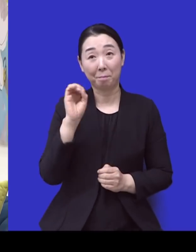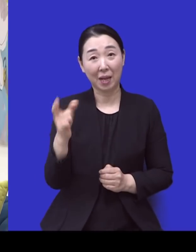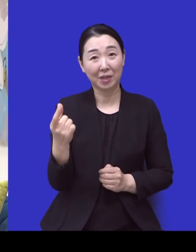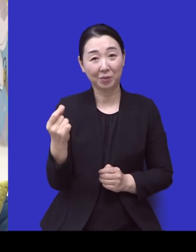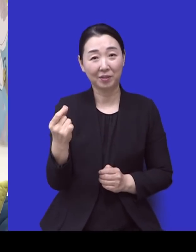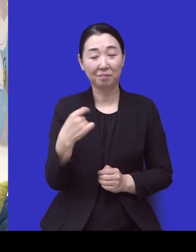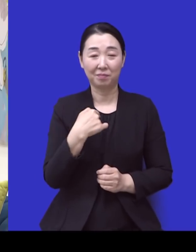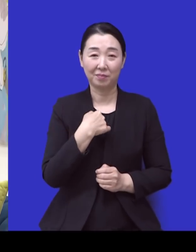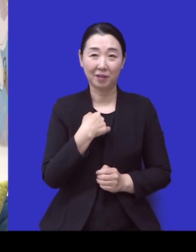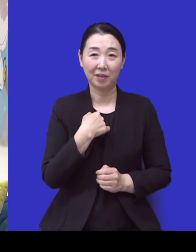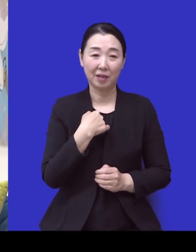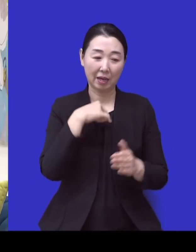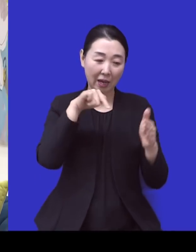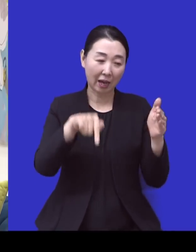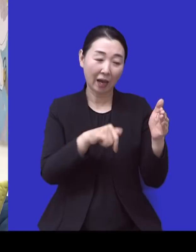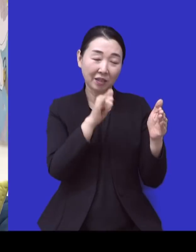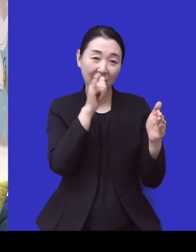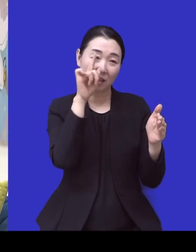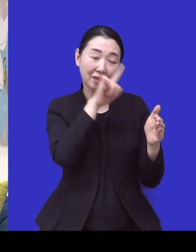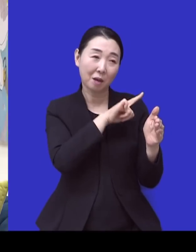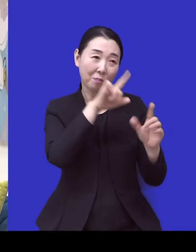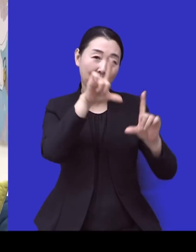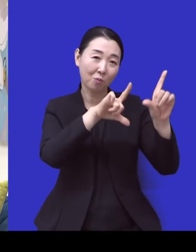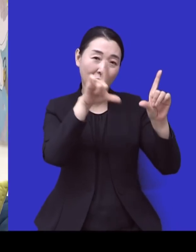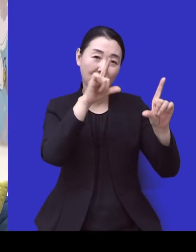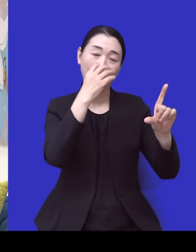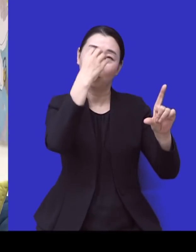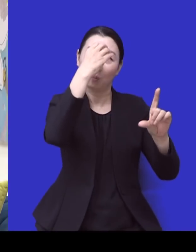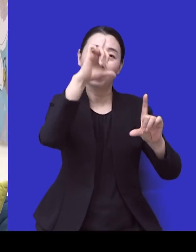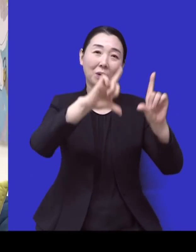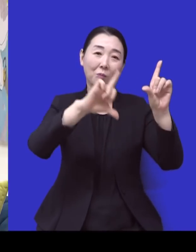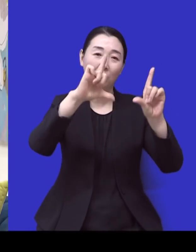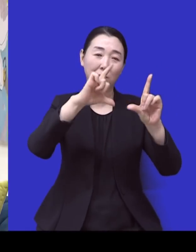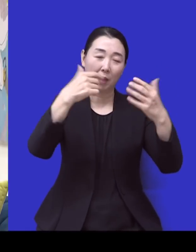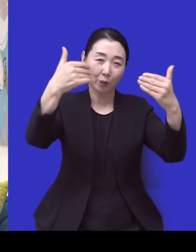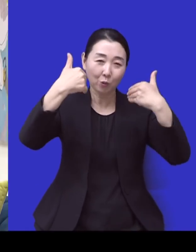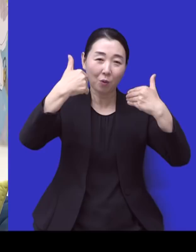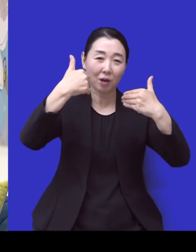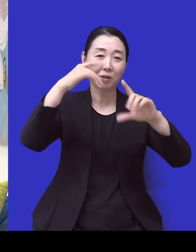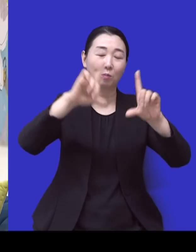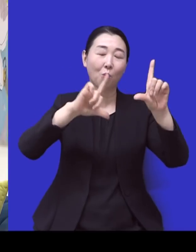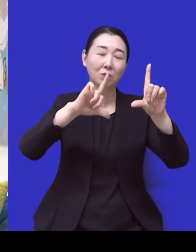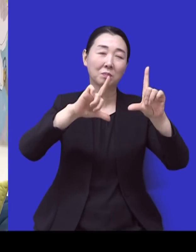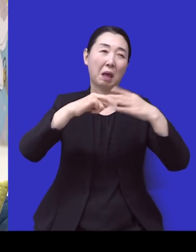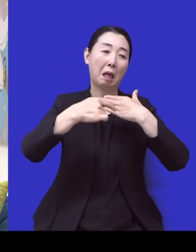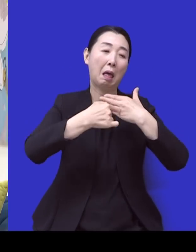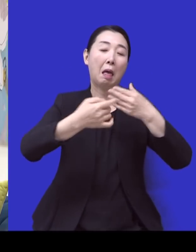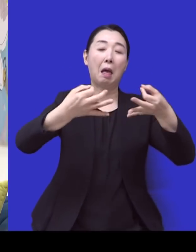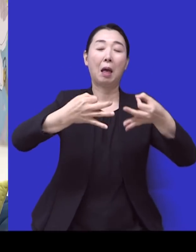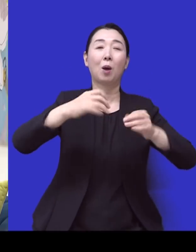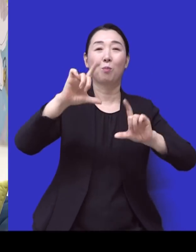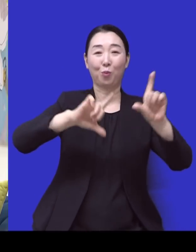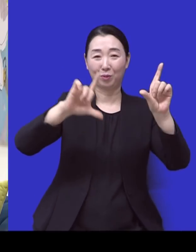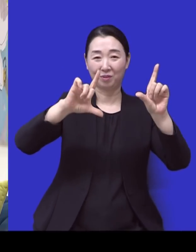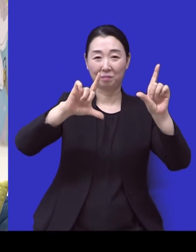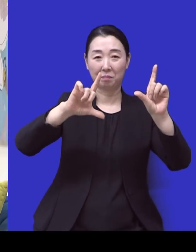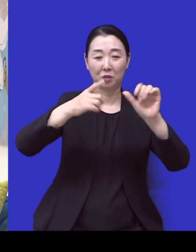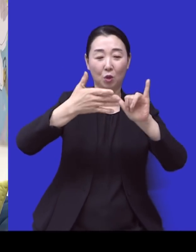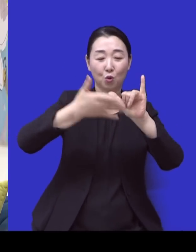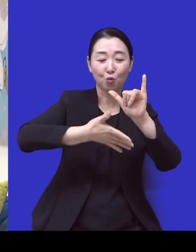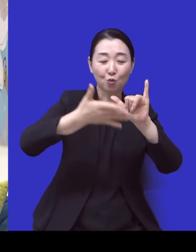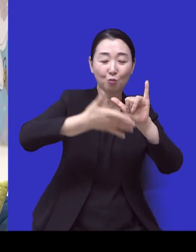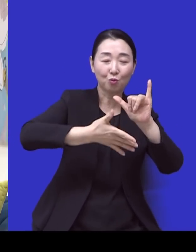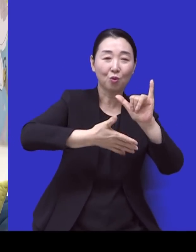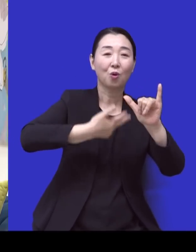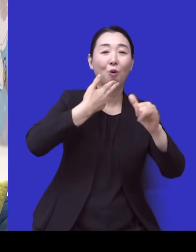말씀드렸듯이 제 안에 있는 이런 악한 모습, 교만한 모습, 내가 주목받고 싶은 외식하는 마음들 이런 것들이 유튜브를 하지